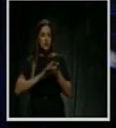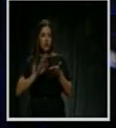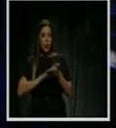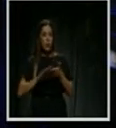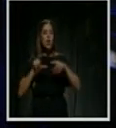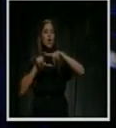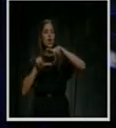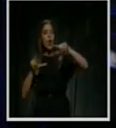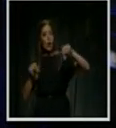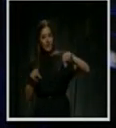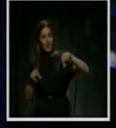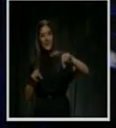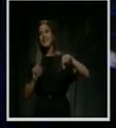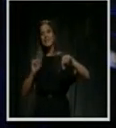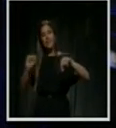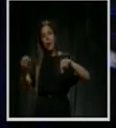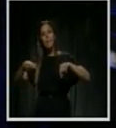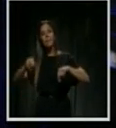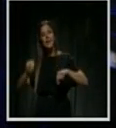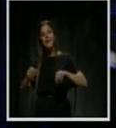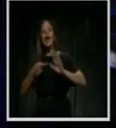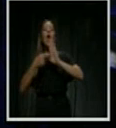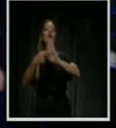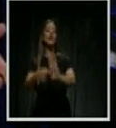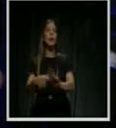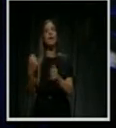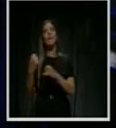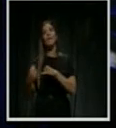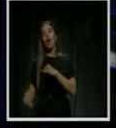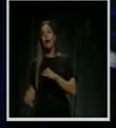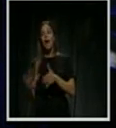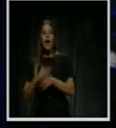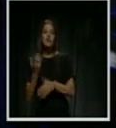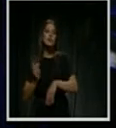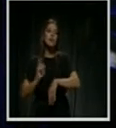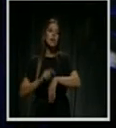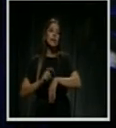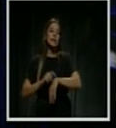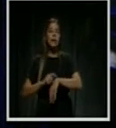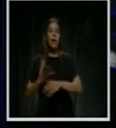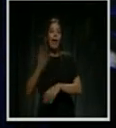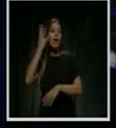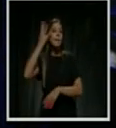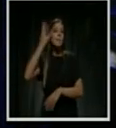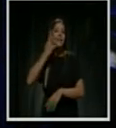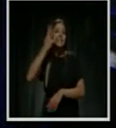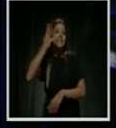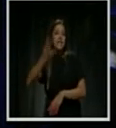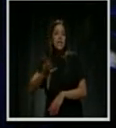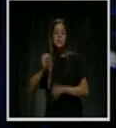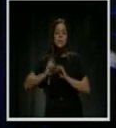tiegħu. Se jessew tomettijom f'daqqa waħda ma t-tizminu għal erba snin biex sab l-auditor, sibtu s ġifiri l-auditor jadek għed fitxu.